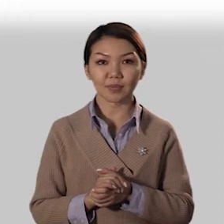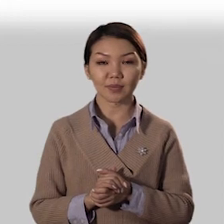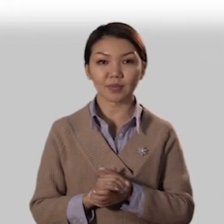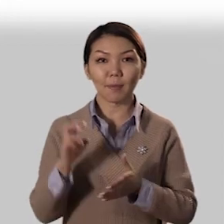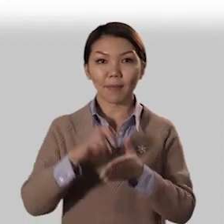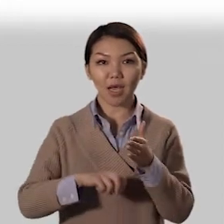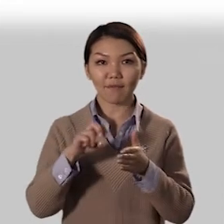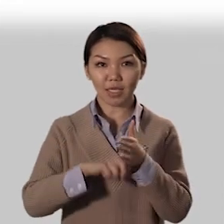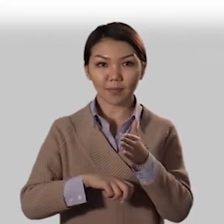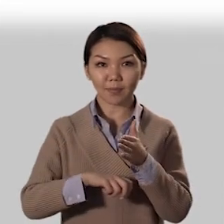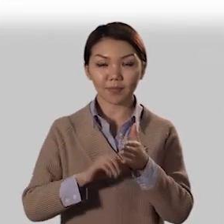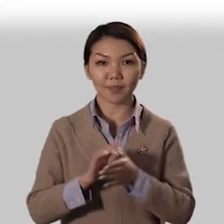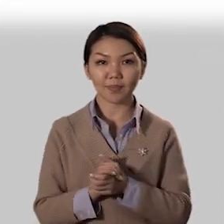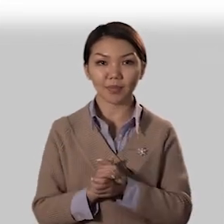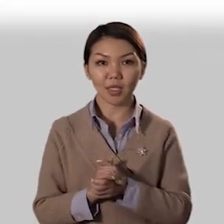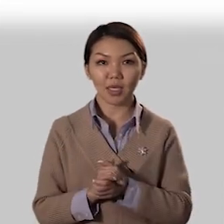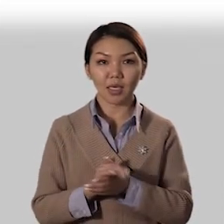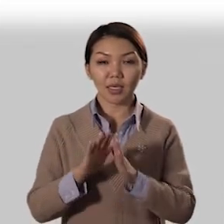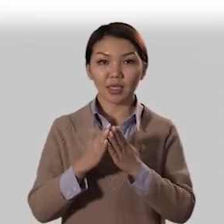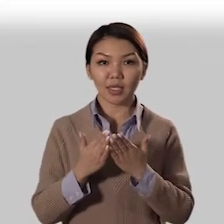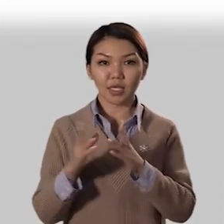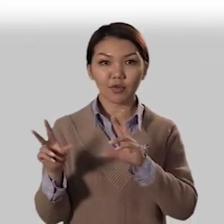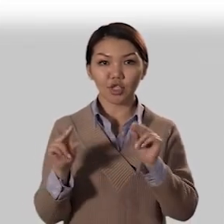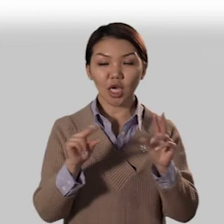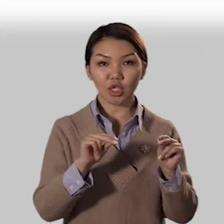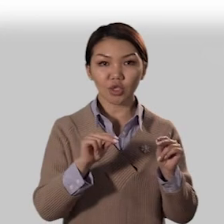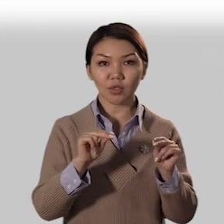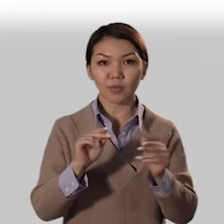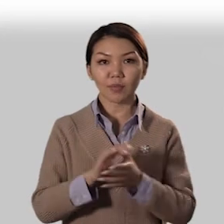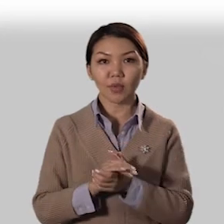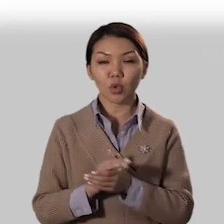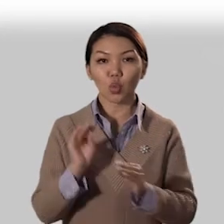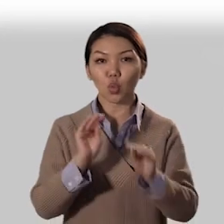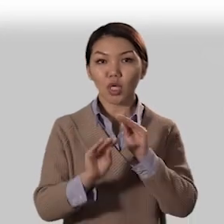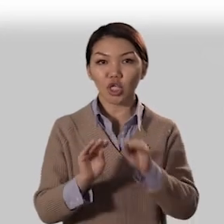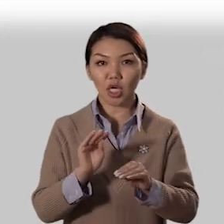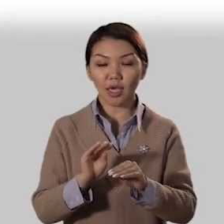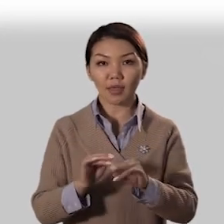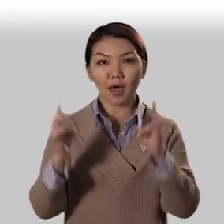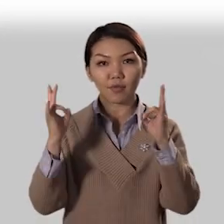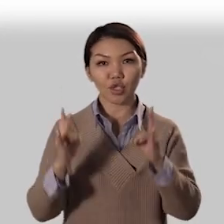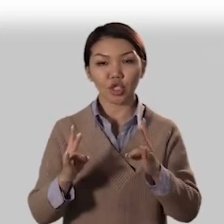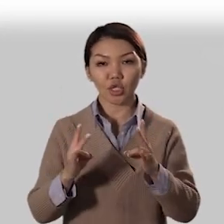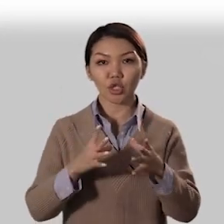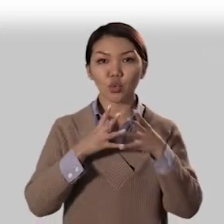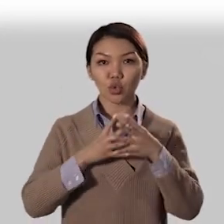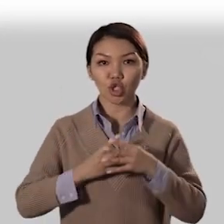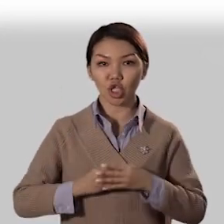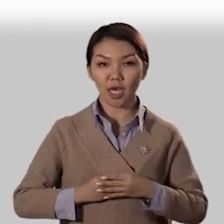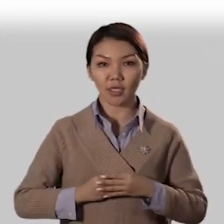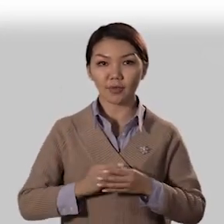проверим книга счастье украшает а в несчастье утешает